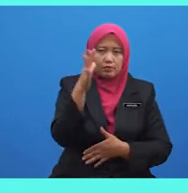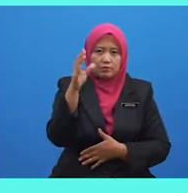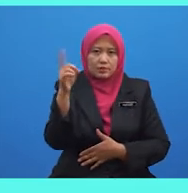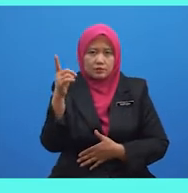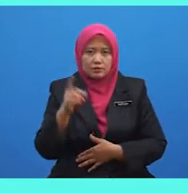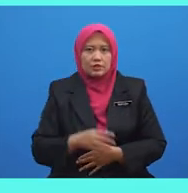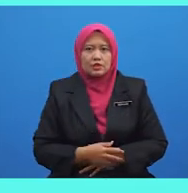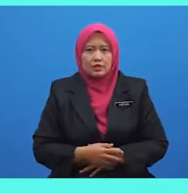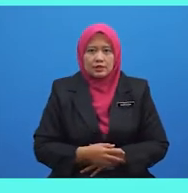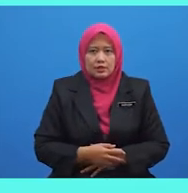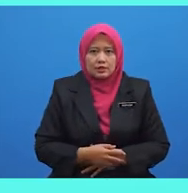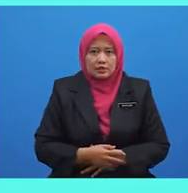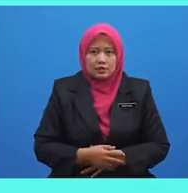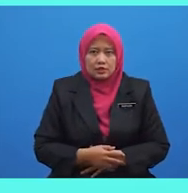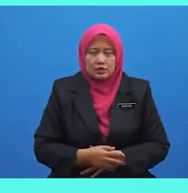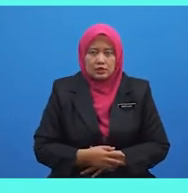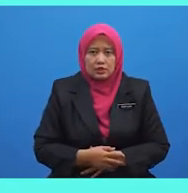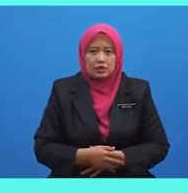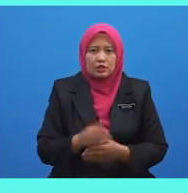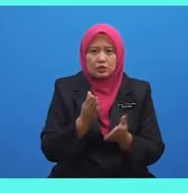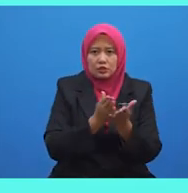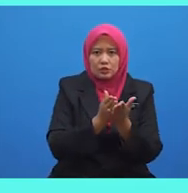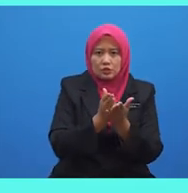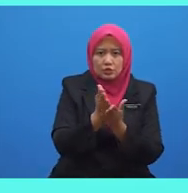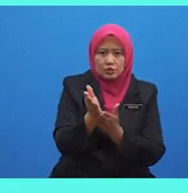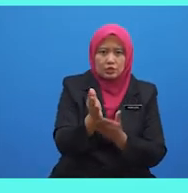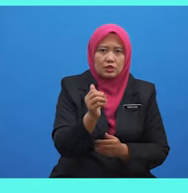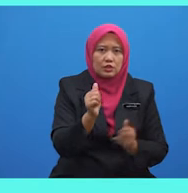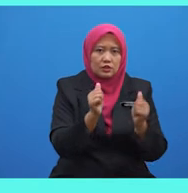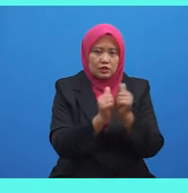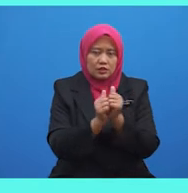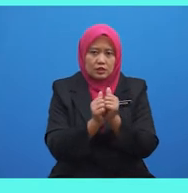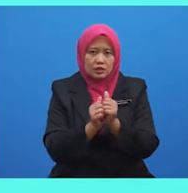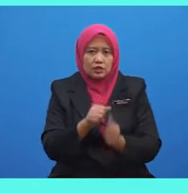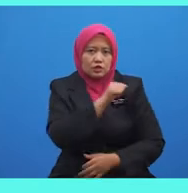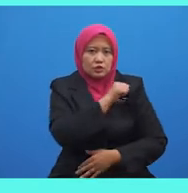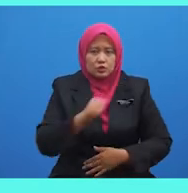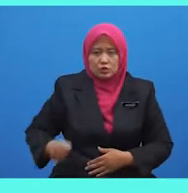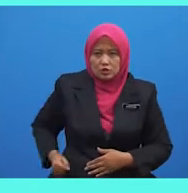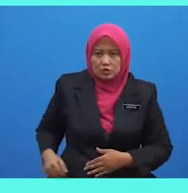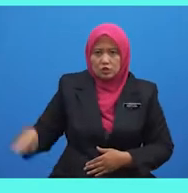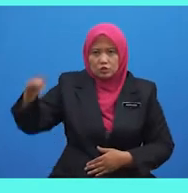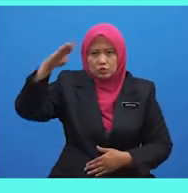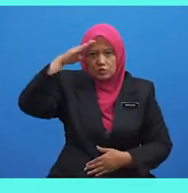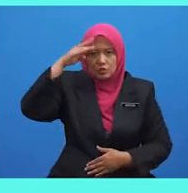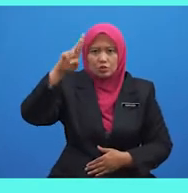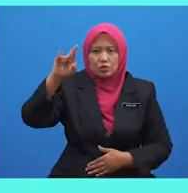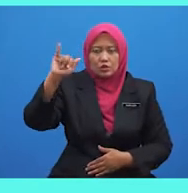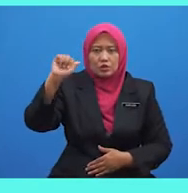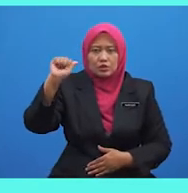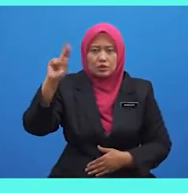Riau memindahkan pusat pemerintahan, membina kota pertahanan dan mengadakan